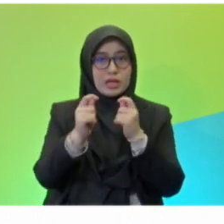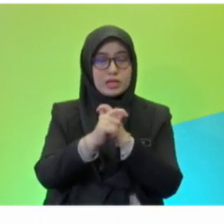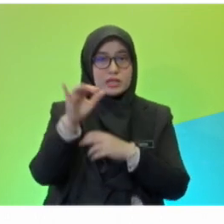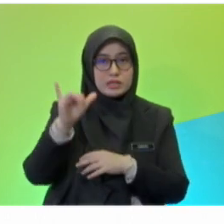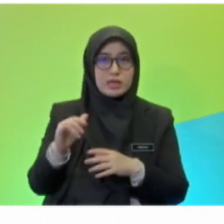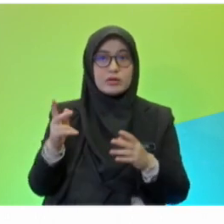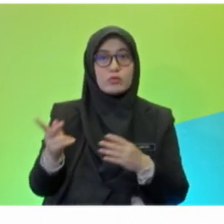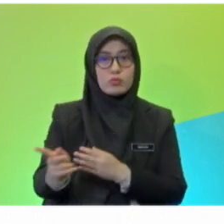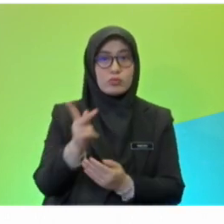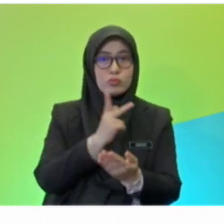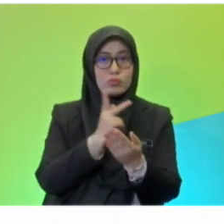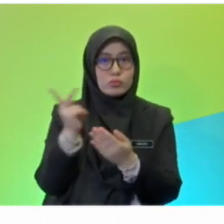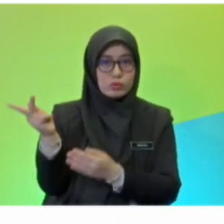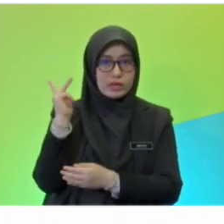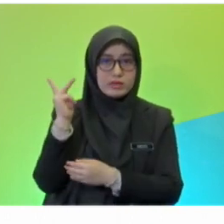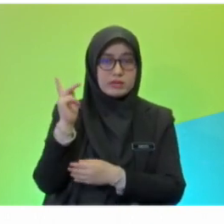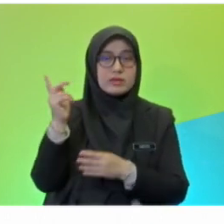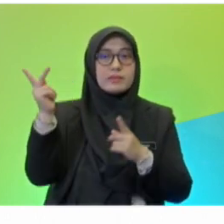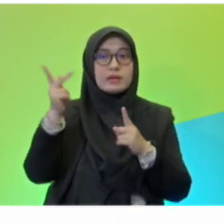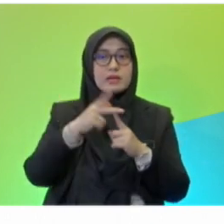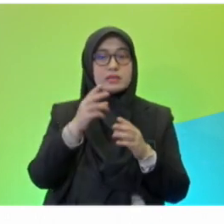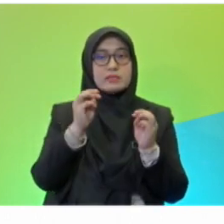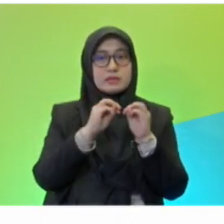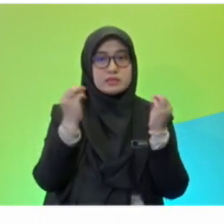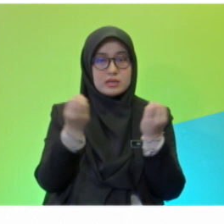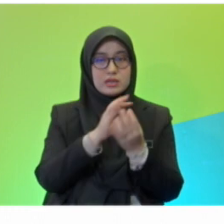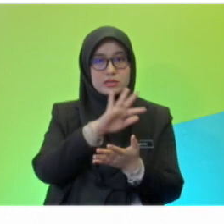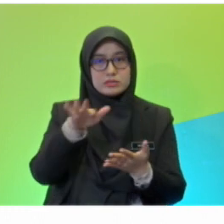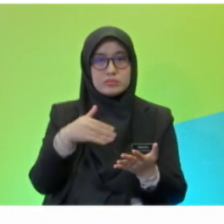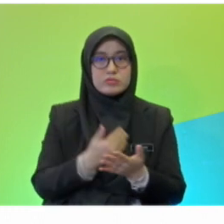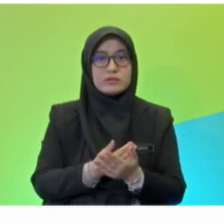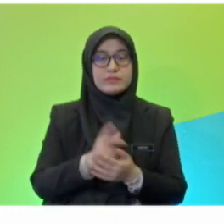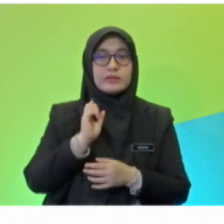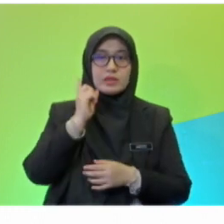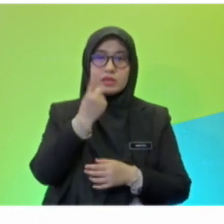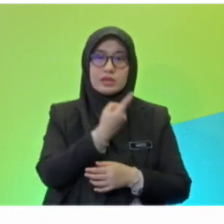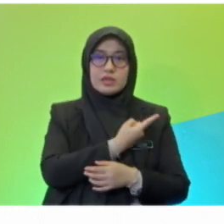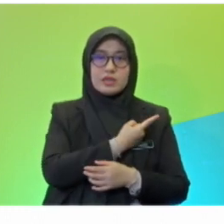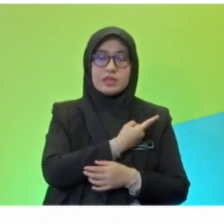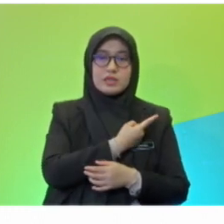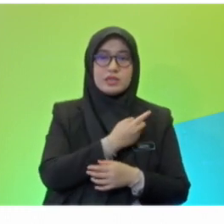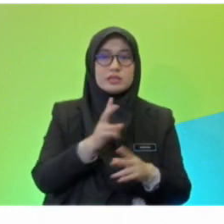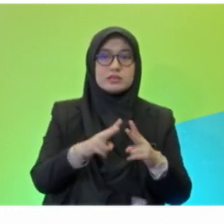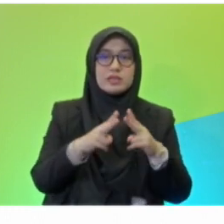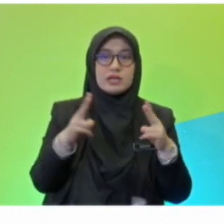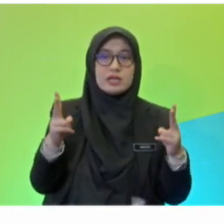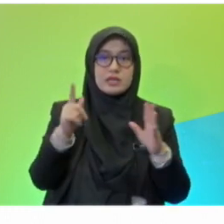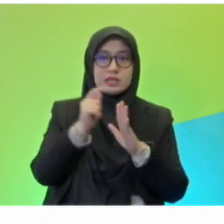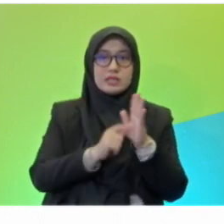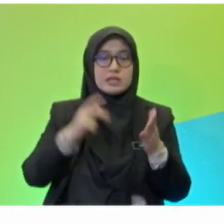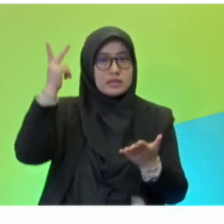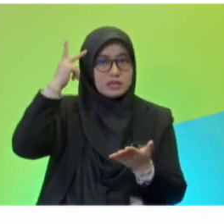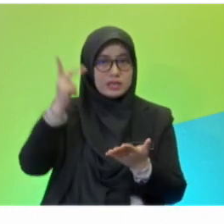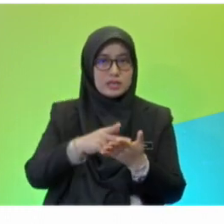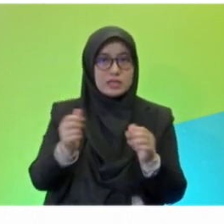bangsa segala cara yang boleh digunakan dan kita terkenal dengan ada dan adab bermula dengan perbincangan